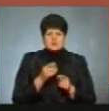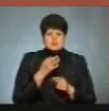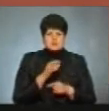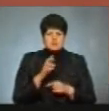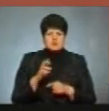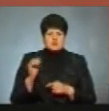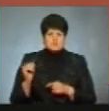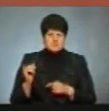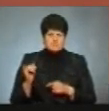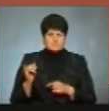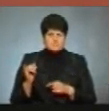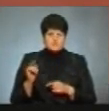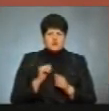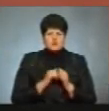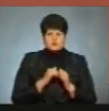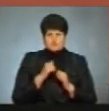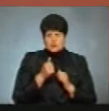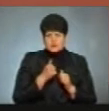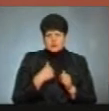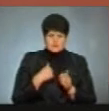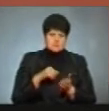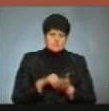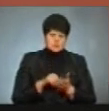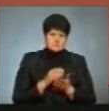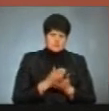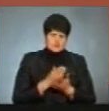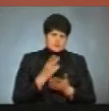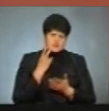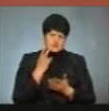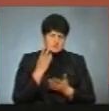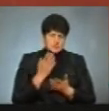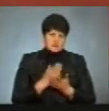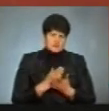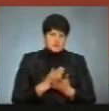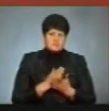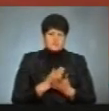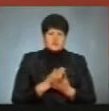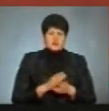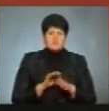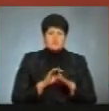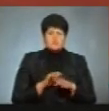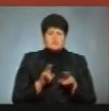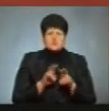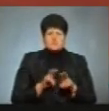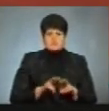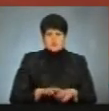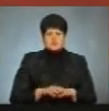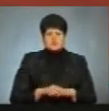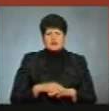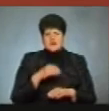сказав Богдан Іванович, щорічно я присутній, завжди був і є, як проводиться